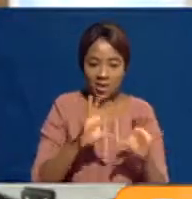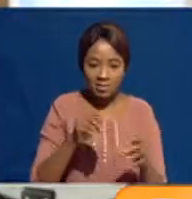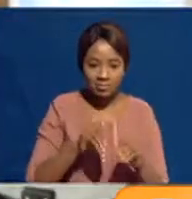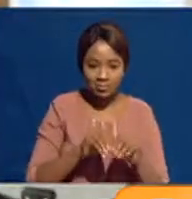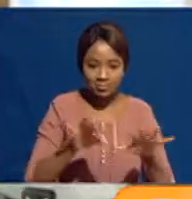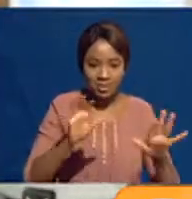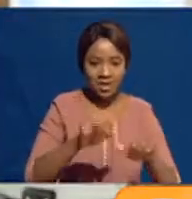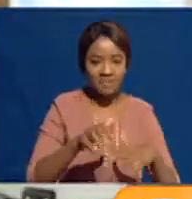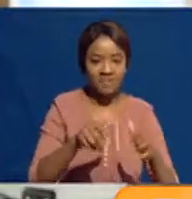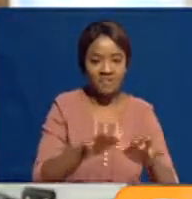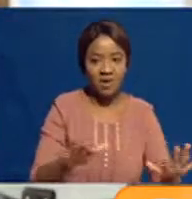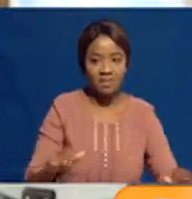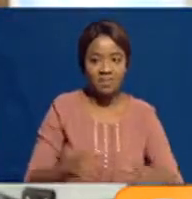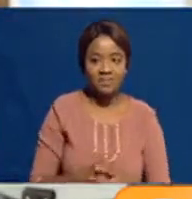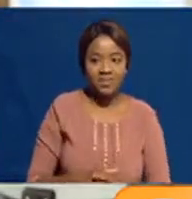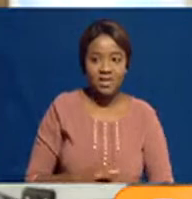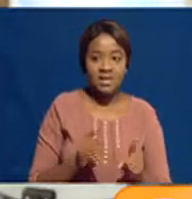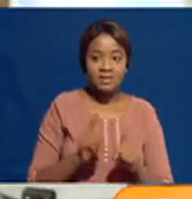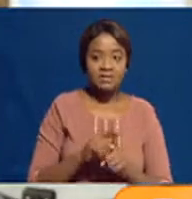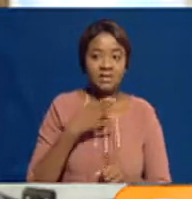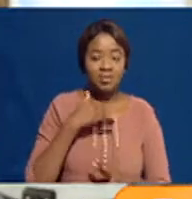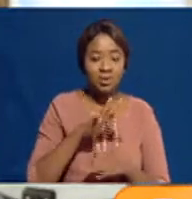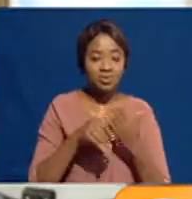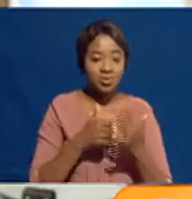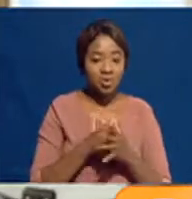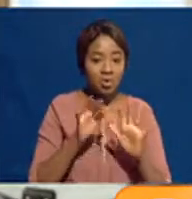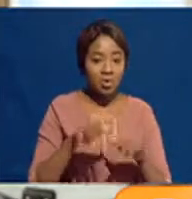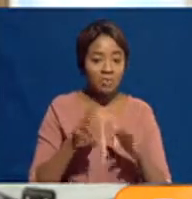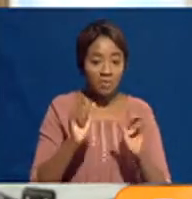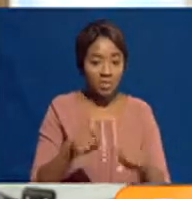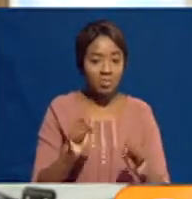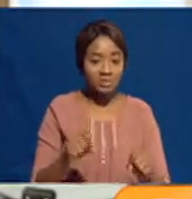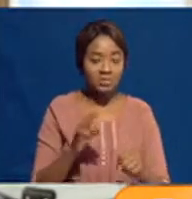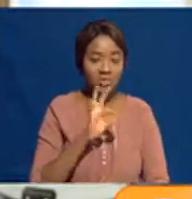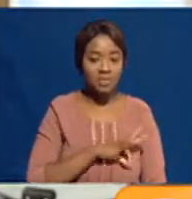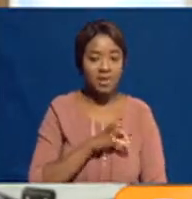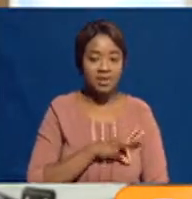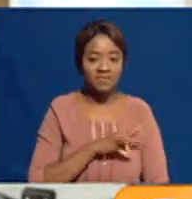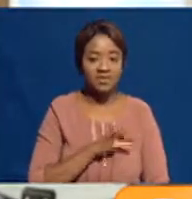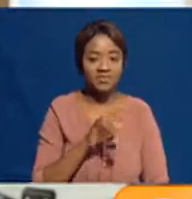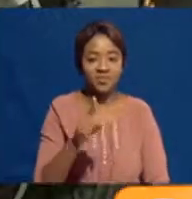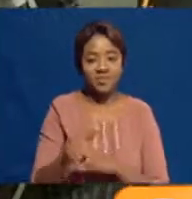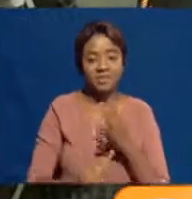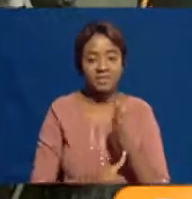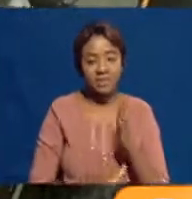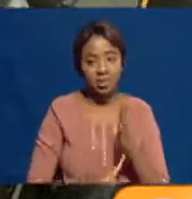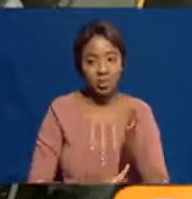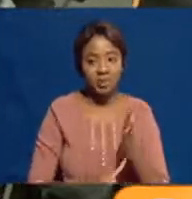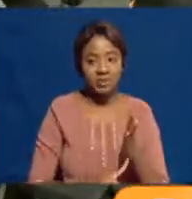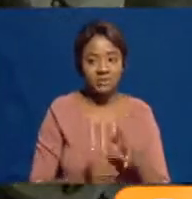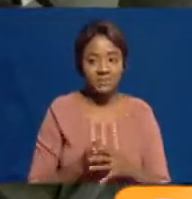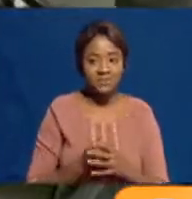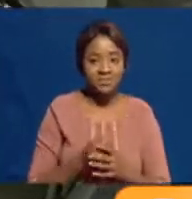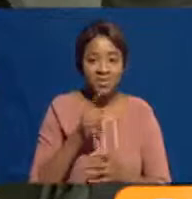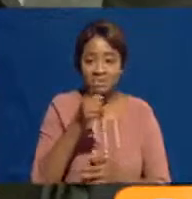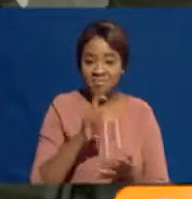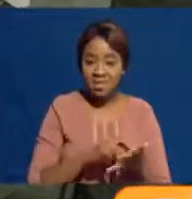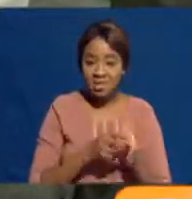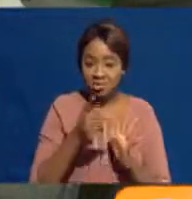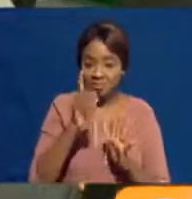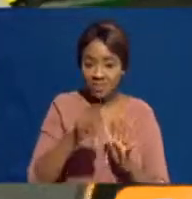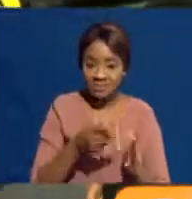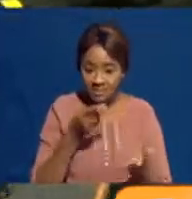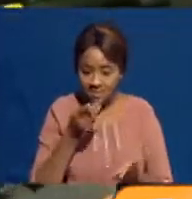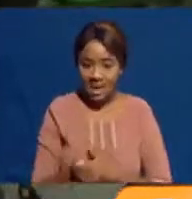mkulima awe na uwezo wa kubenefit kwa hii teknolojia. So si lazima ununue drone